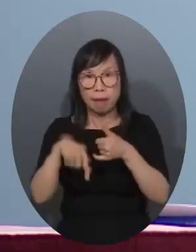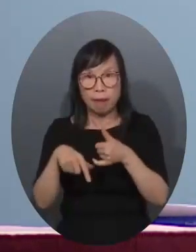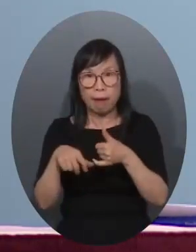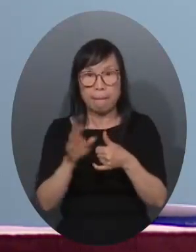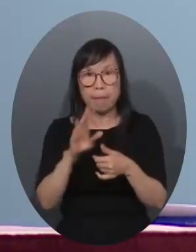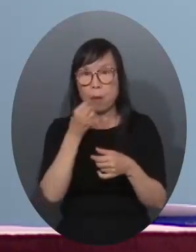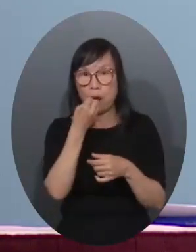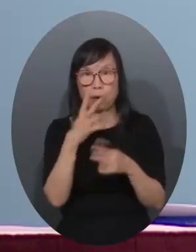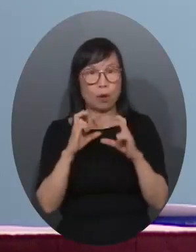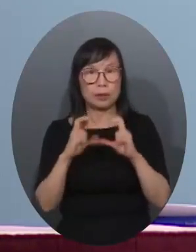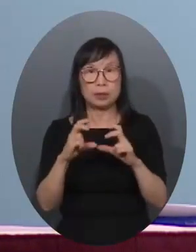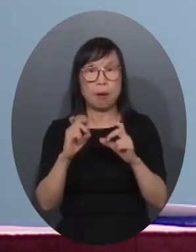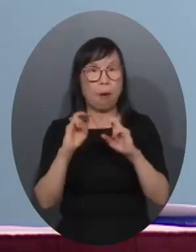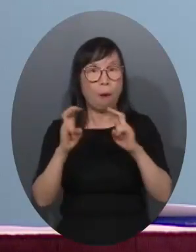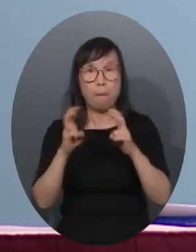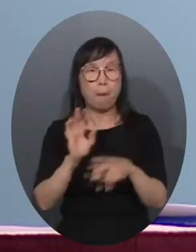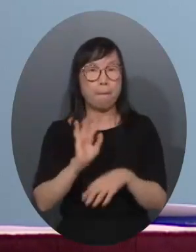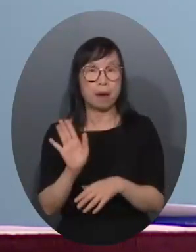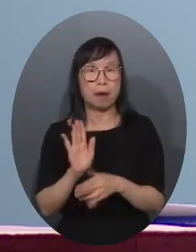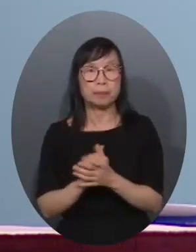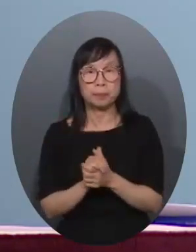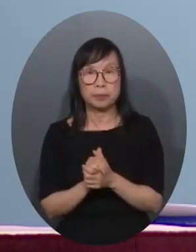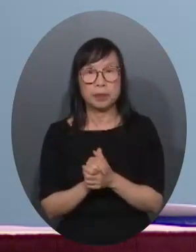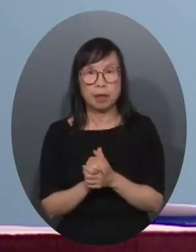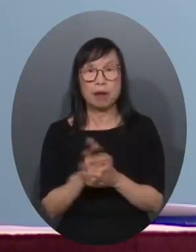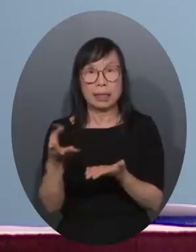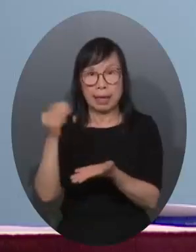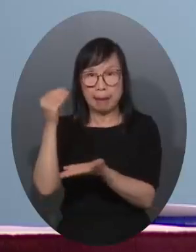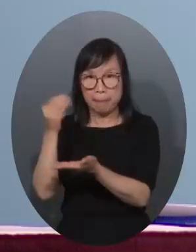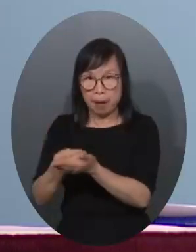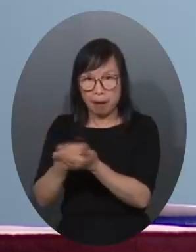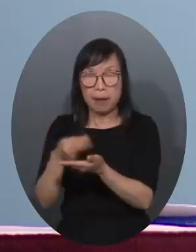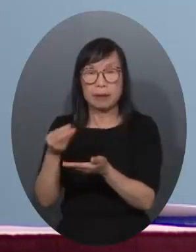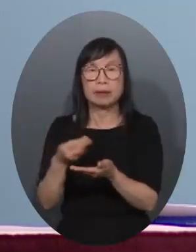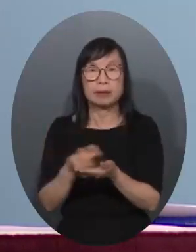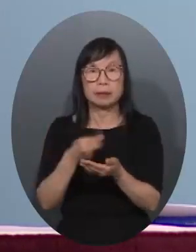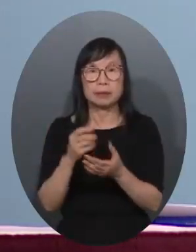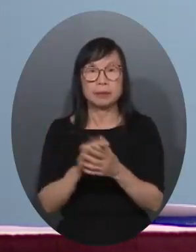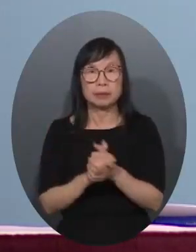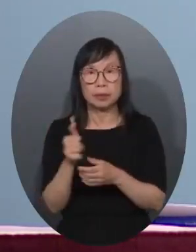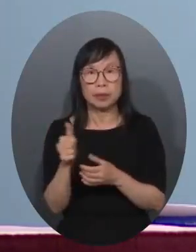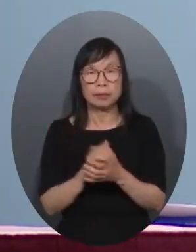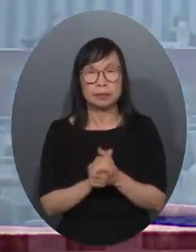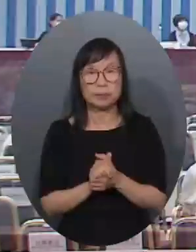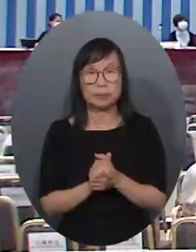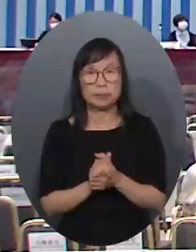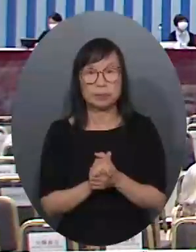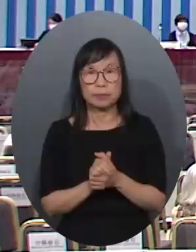港鐵持有個項目，我哋可以係話去收購佢個商場。多謝主席。 唔